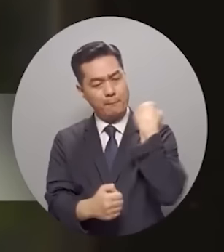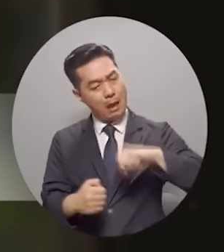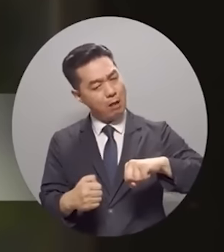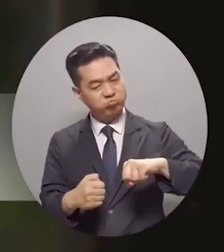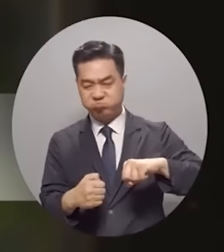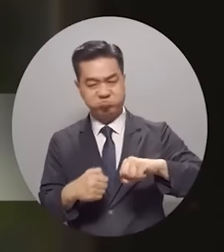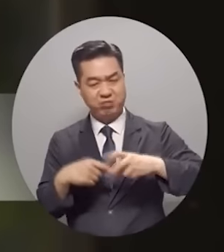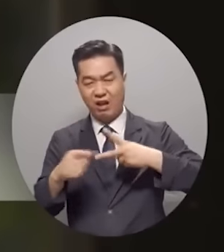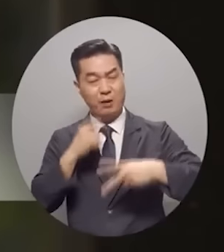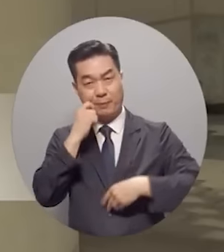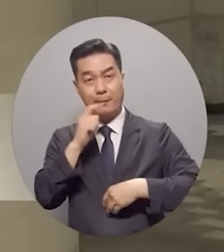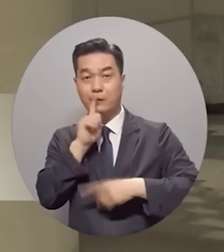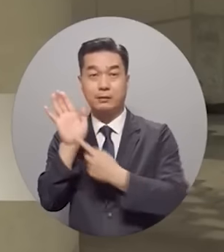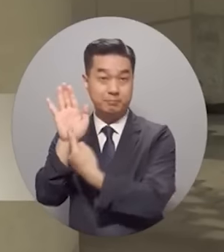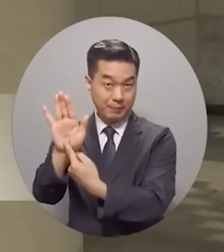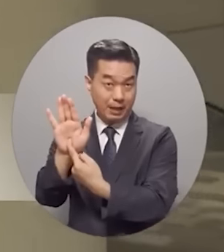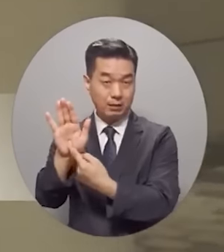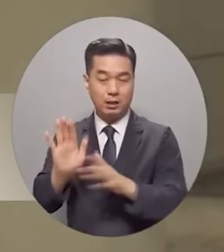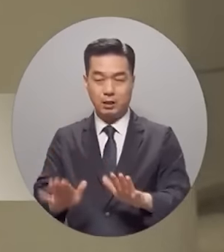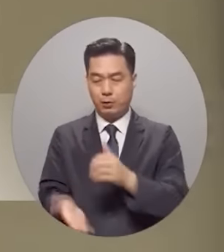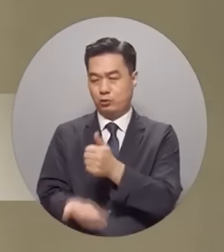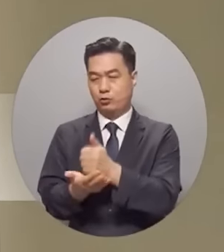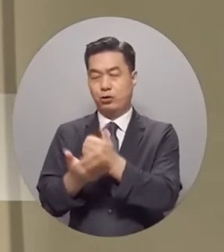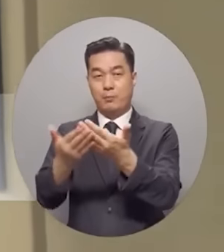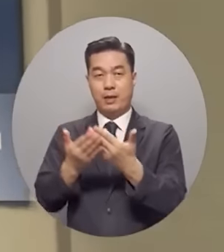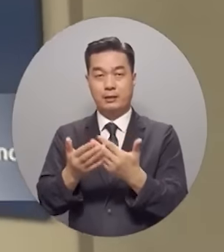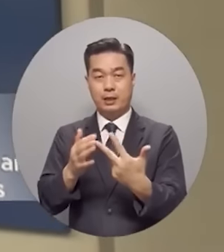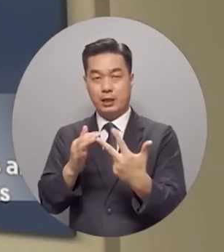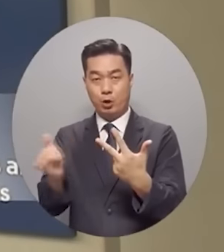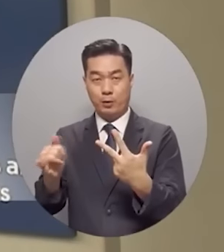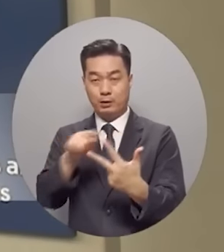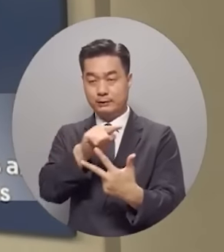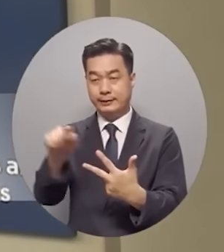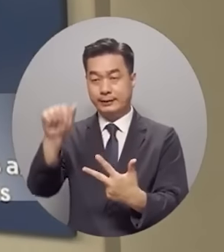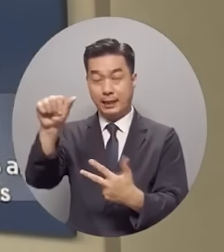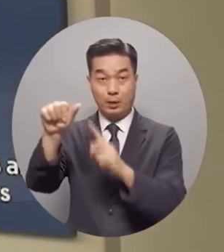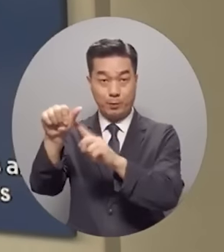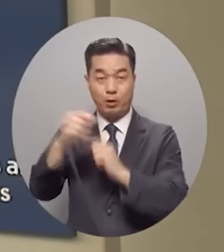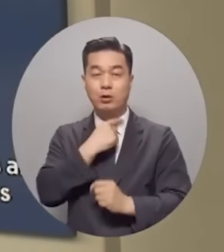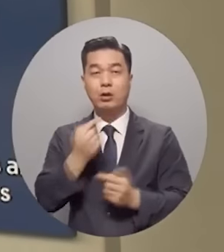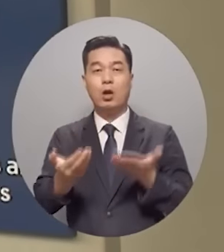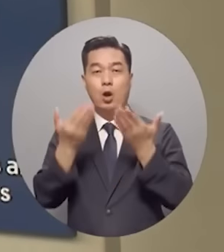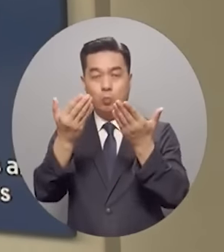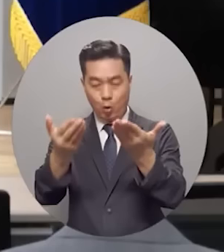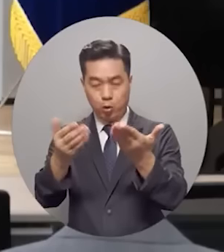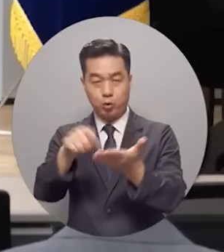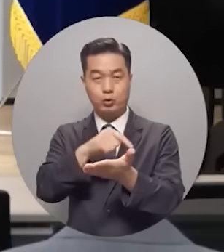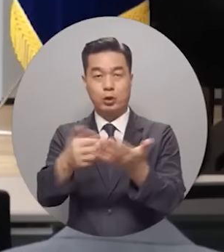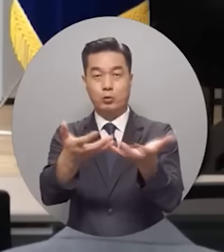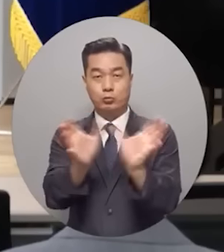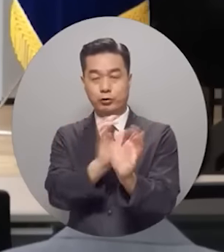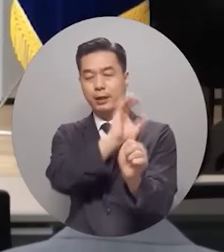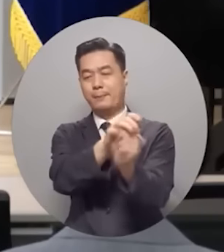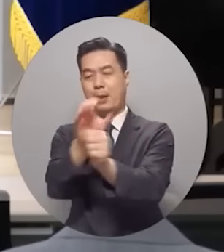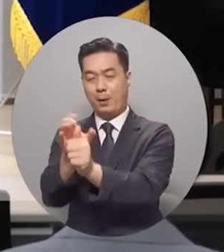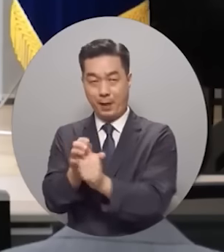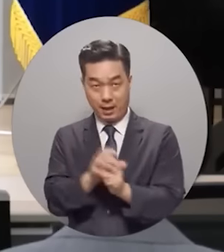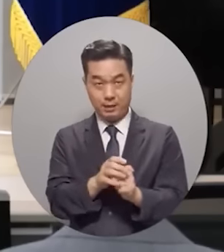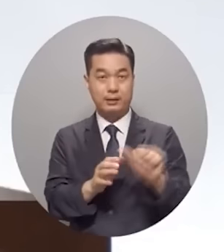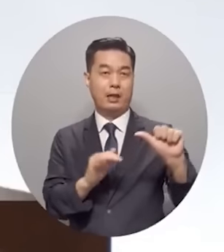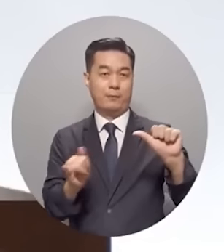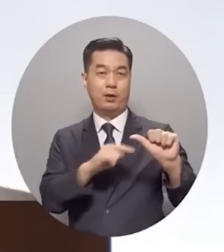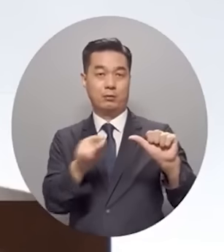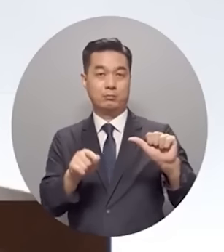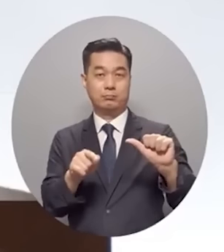입장입니다 이번 추천을 맡은 위원 일곱명 중 다섯 명은 보험 부가 임명한 인사들이 이종찬 회장은 법적